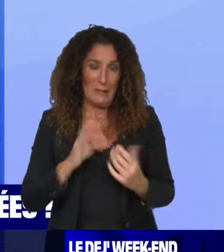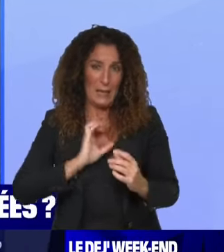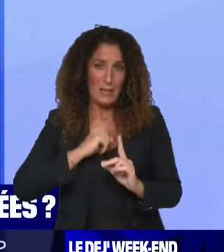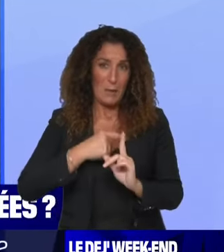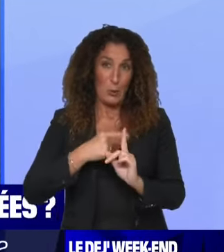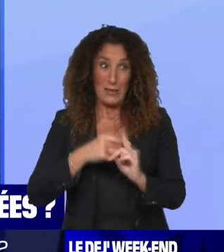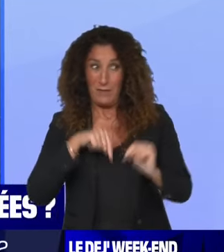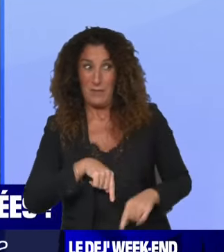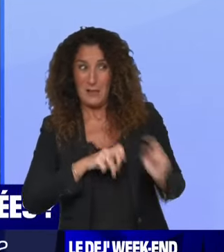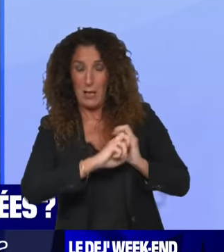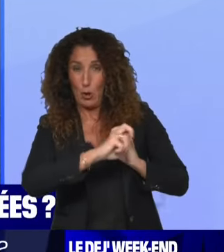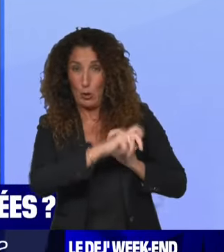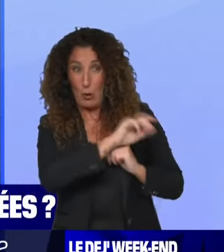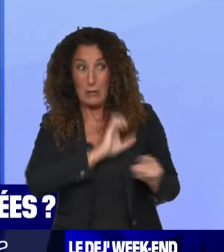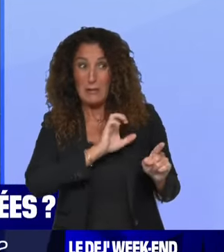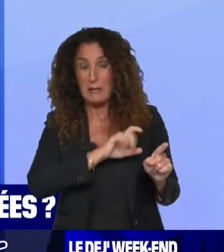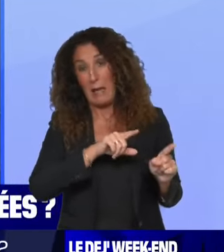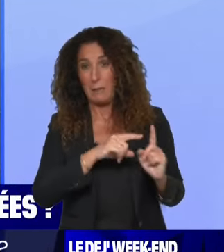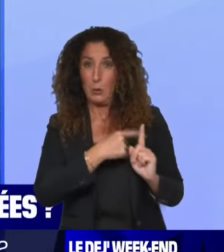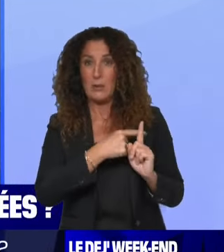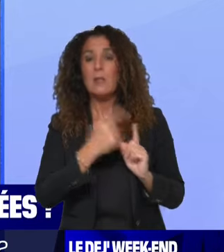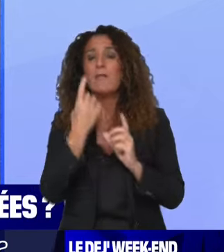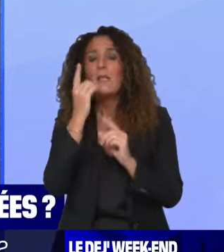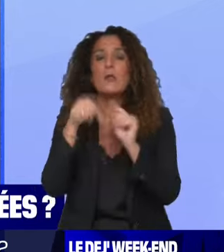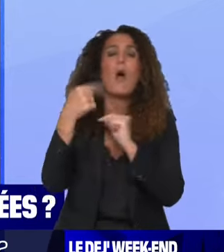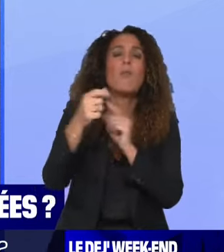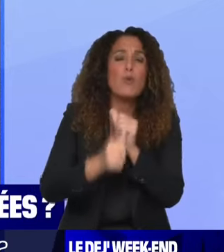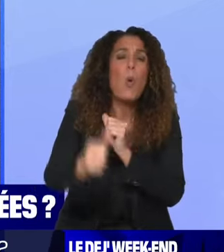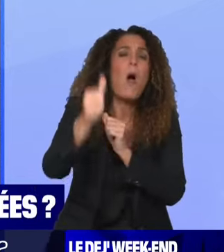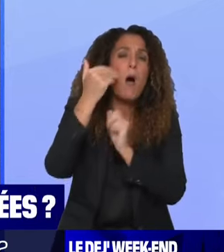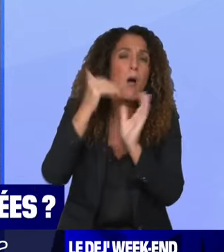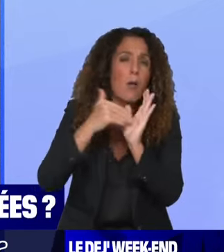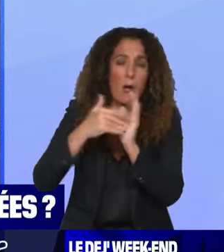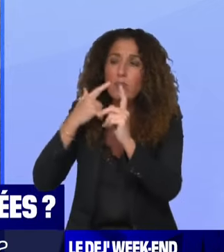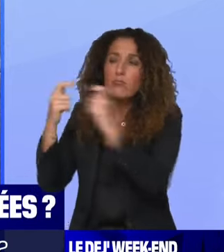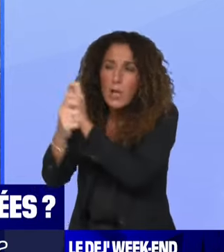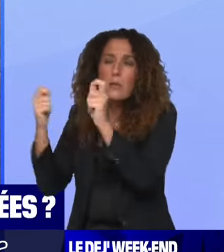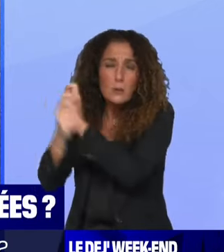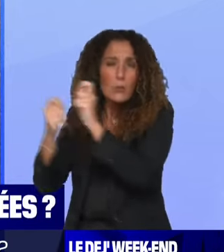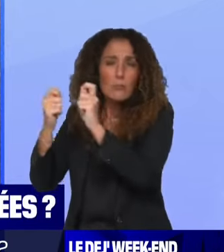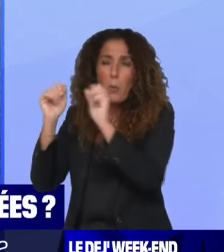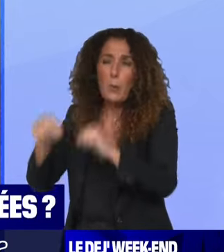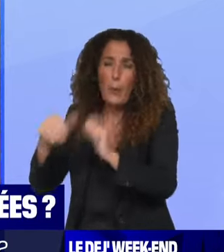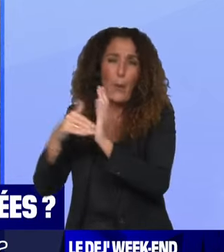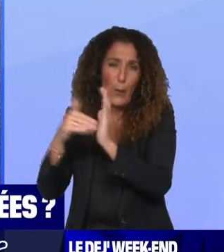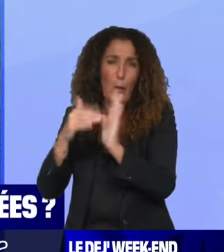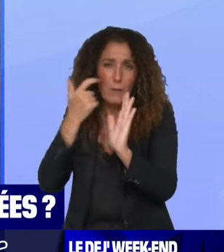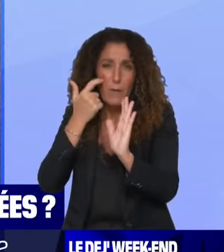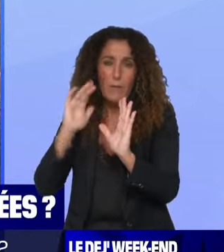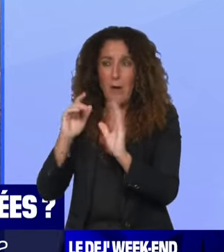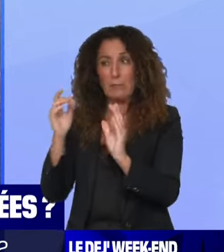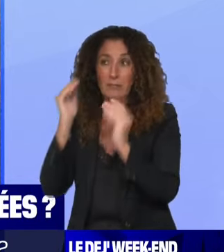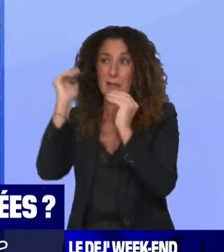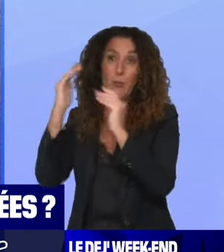côté du ministère des Transports, pas trop alarmiste. Décembre est encore loin. D'ici là, le dialogue social est en cours et l'objectif, pardon, est bien sûr de parvenir à un